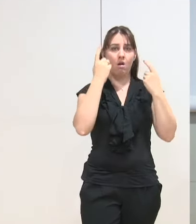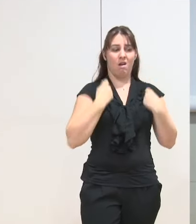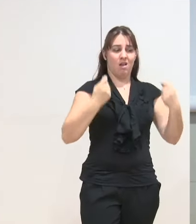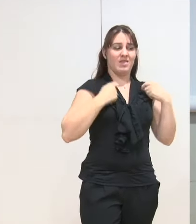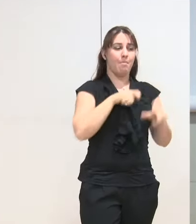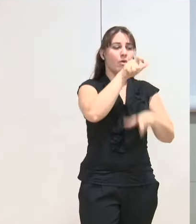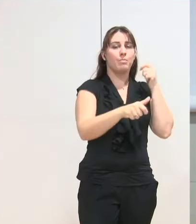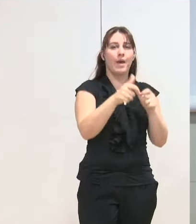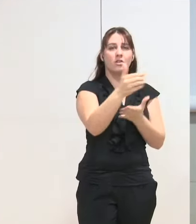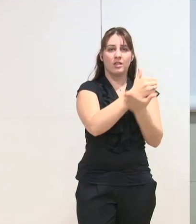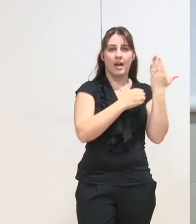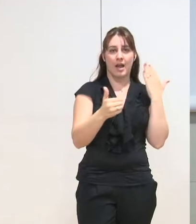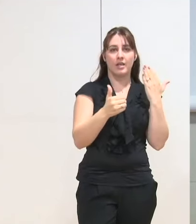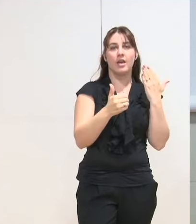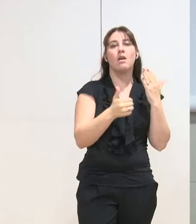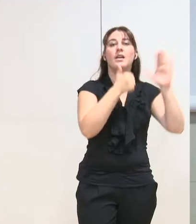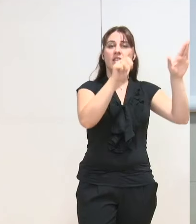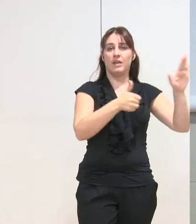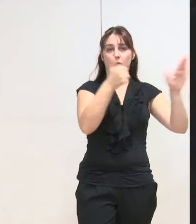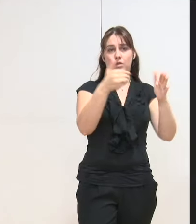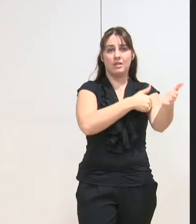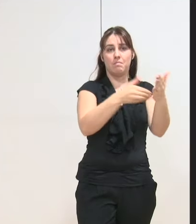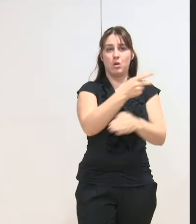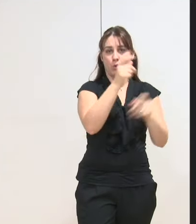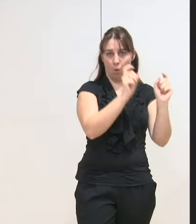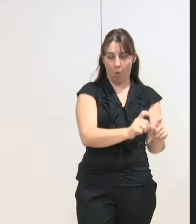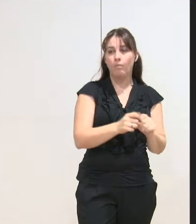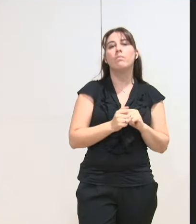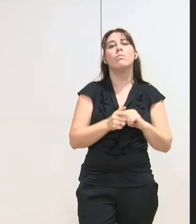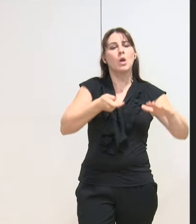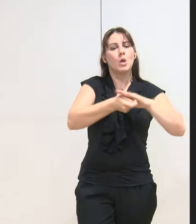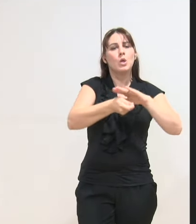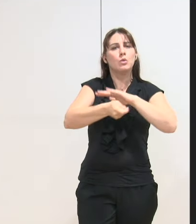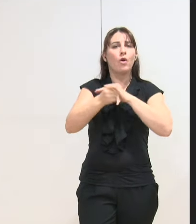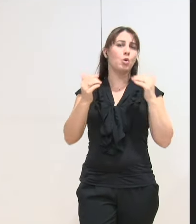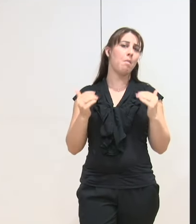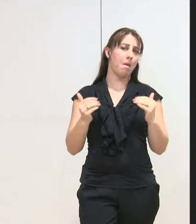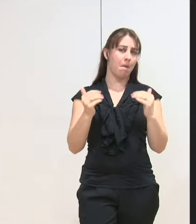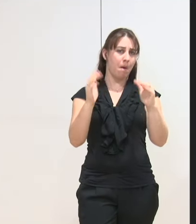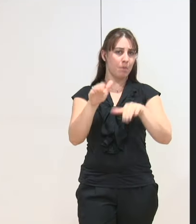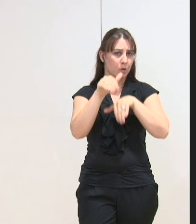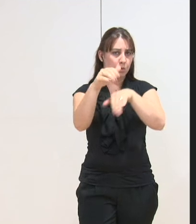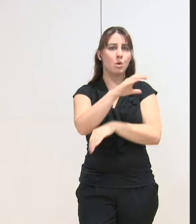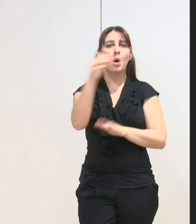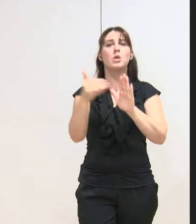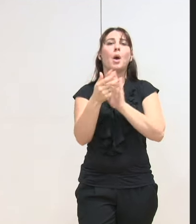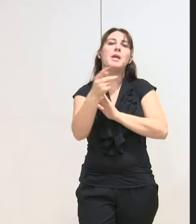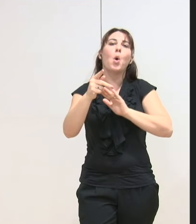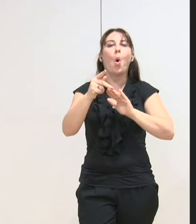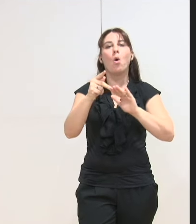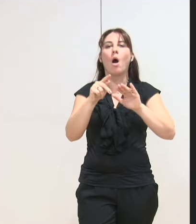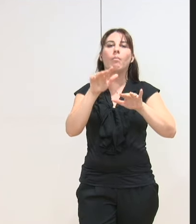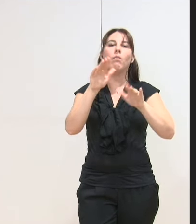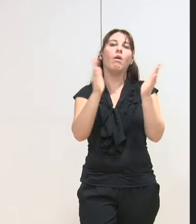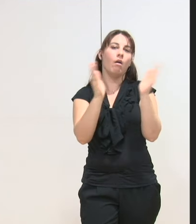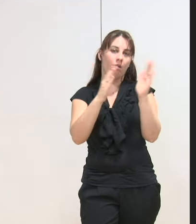personnel pour 6,6 million d'euros des subventions qui restent stables à 100000 € près la